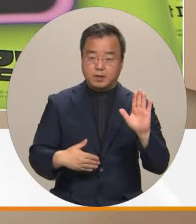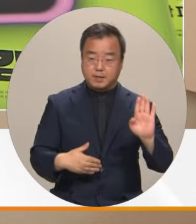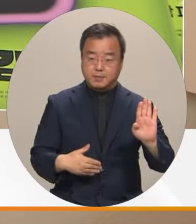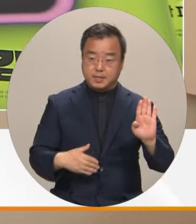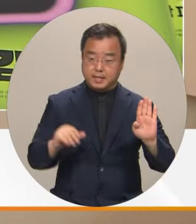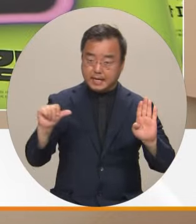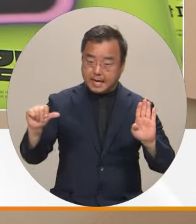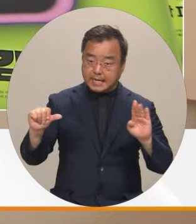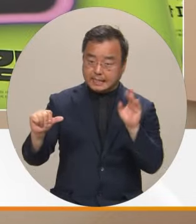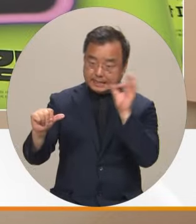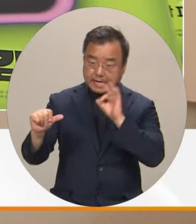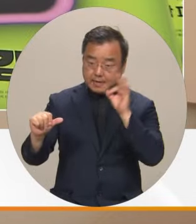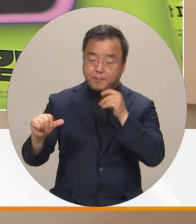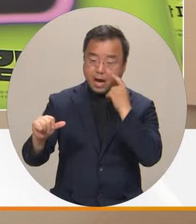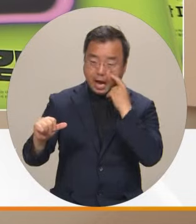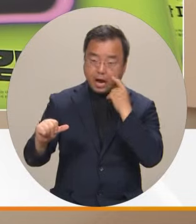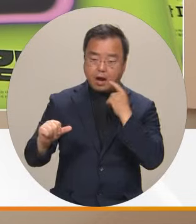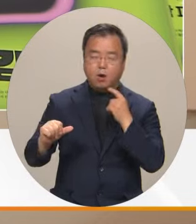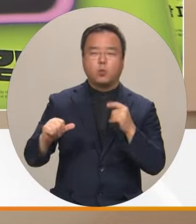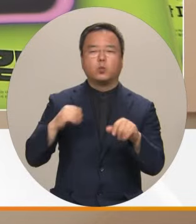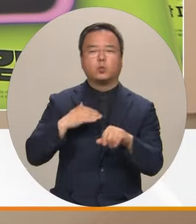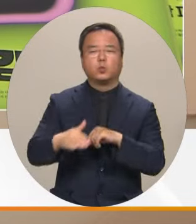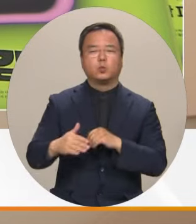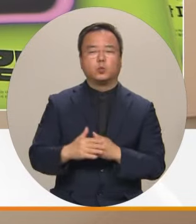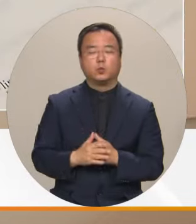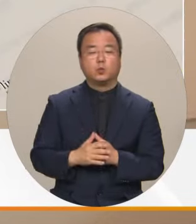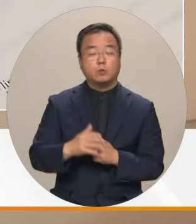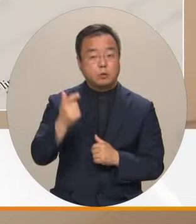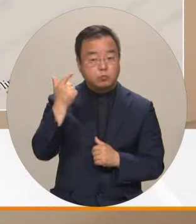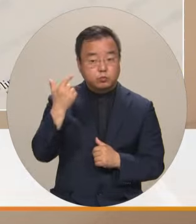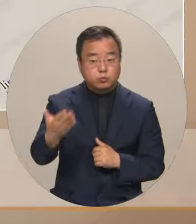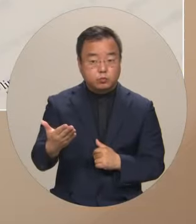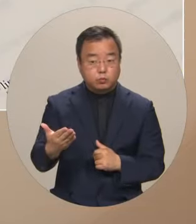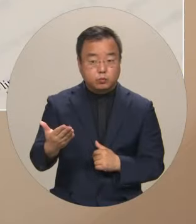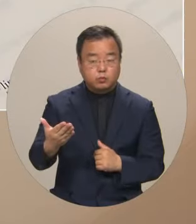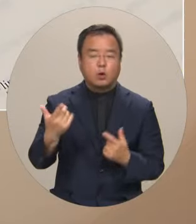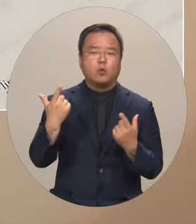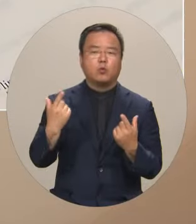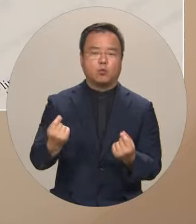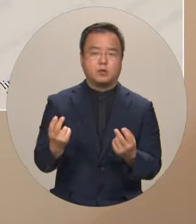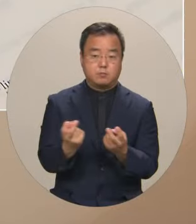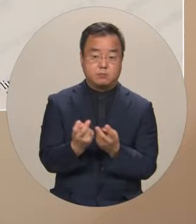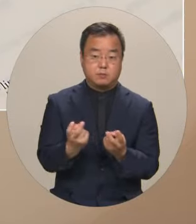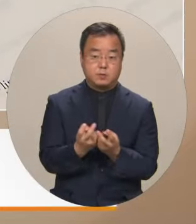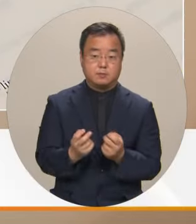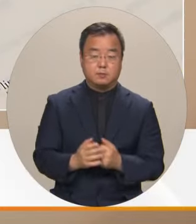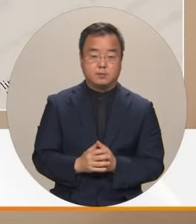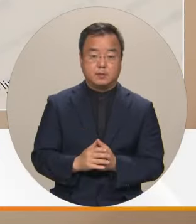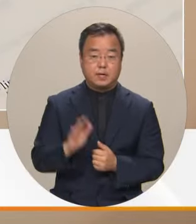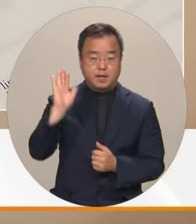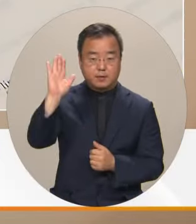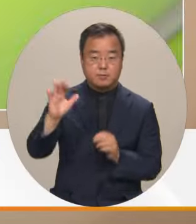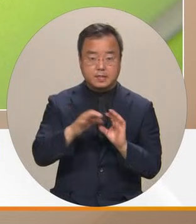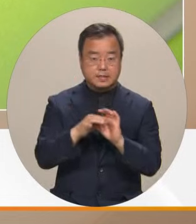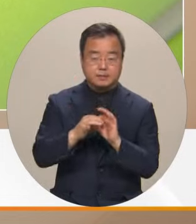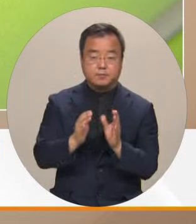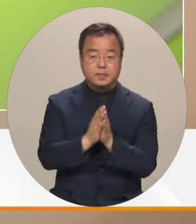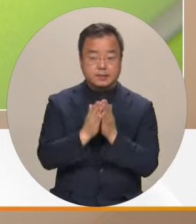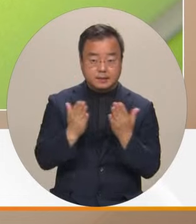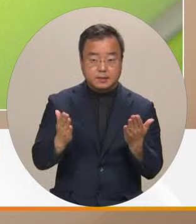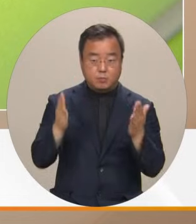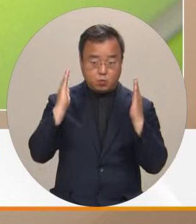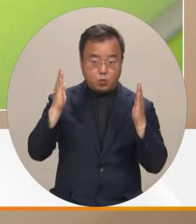이랬거든요 사실 프리 알고리즘은 묻고자 하는 바는 동일합니다 그래서 앞으로 연계 교재를 연습할